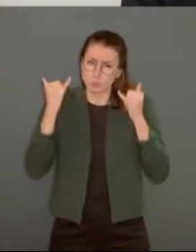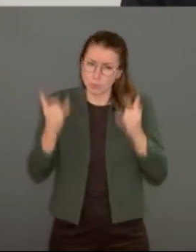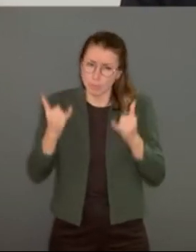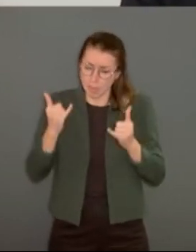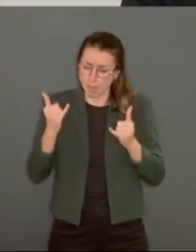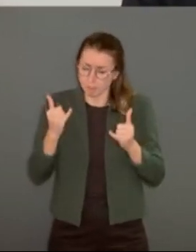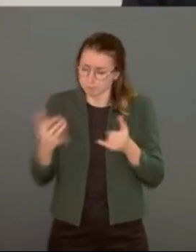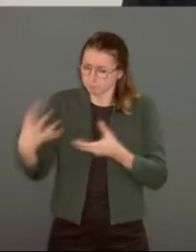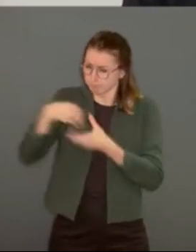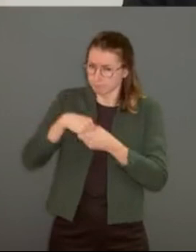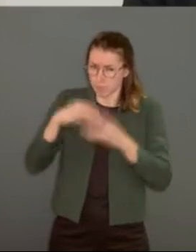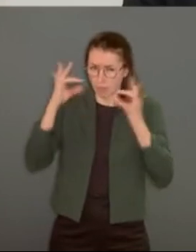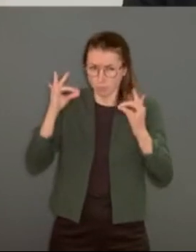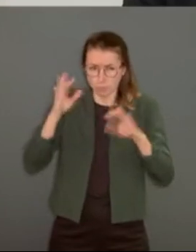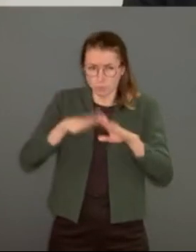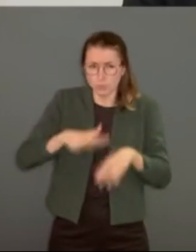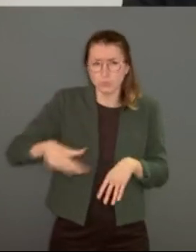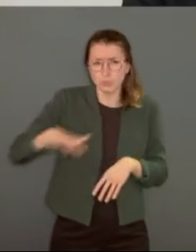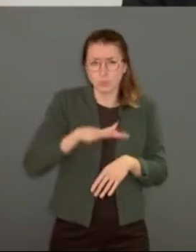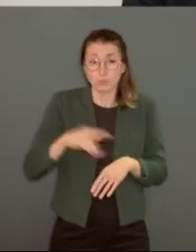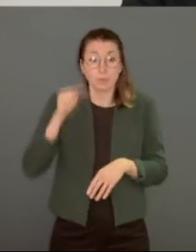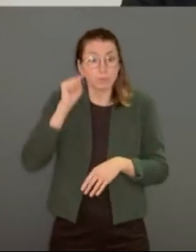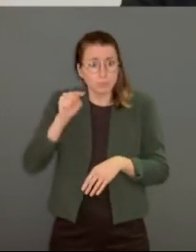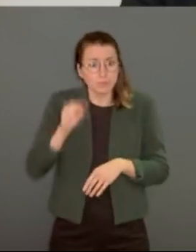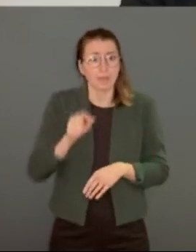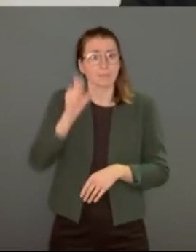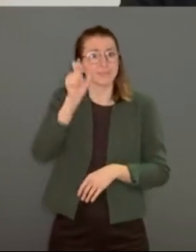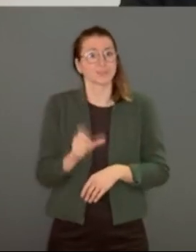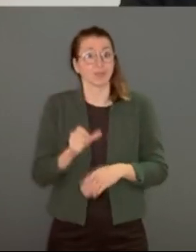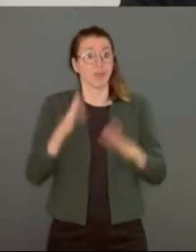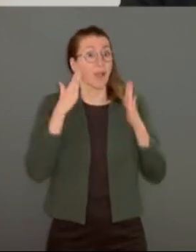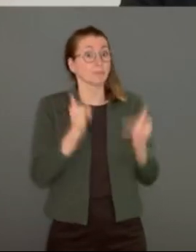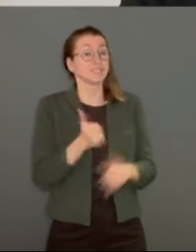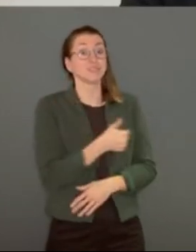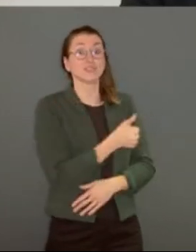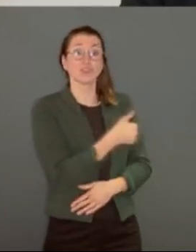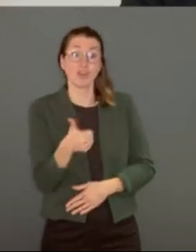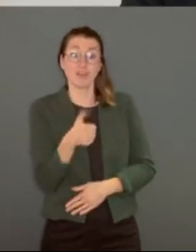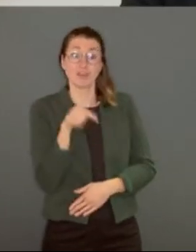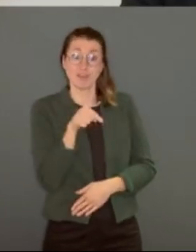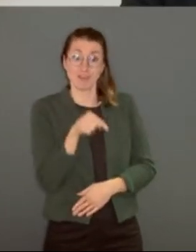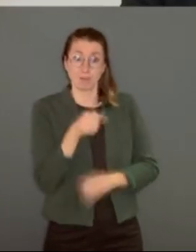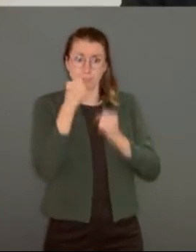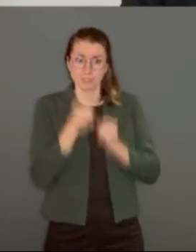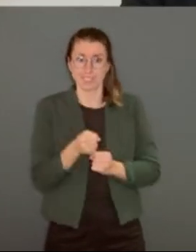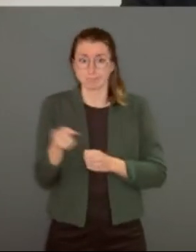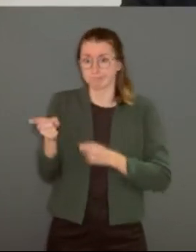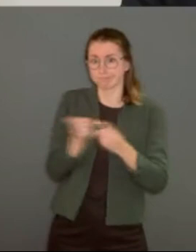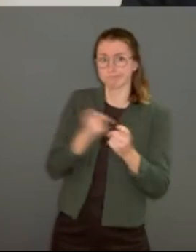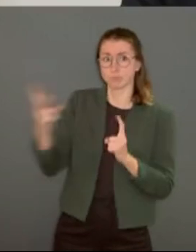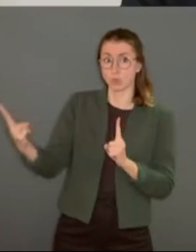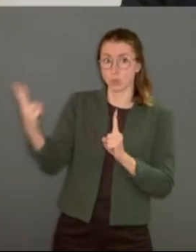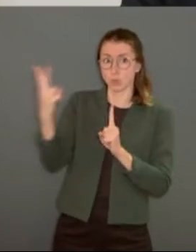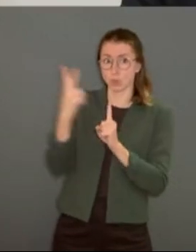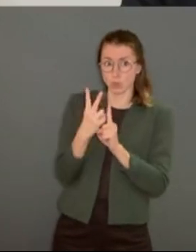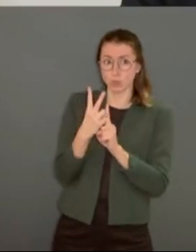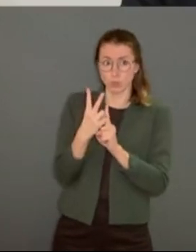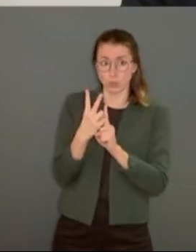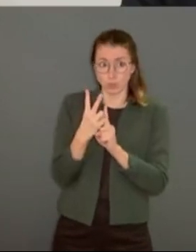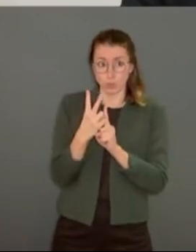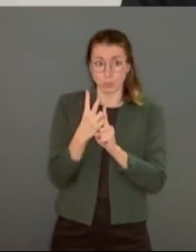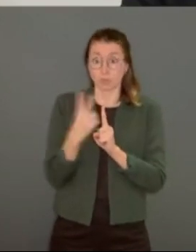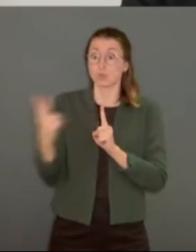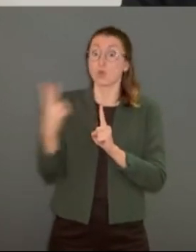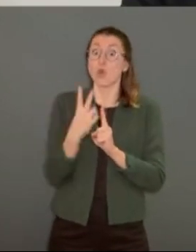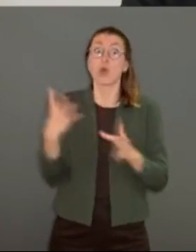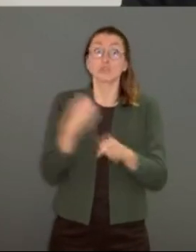seules pourront recevoir 2 personnes en visite chez elles, mais pas en même temps. Pourquoi 2? Mais parce